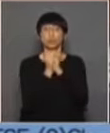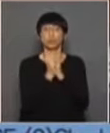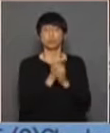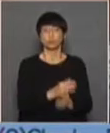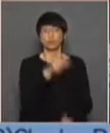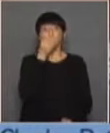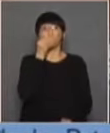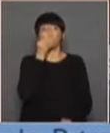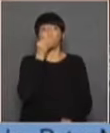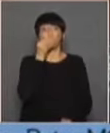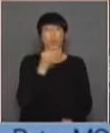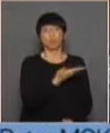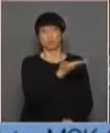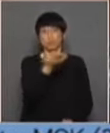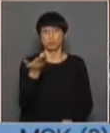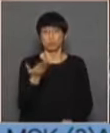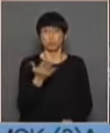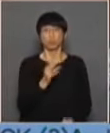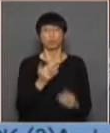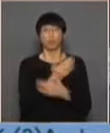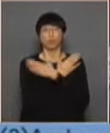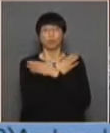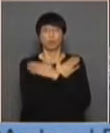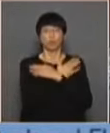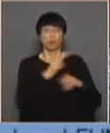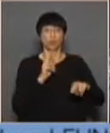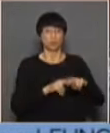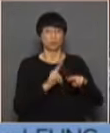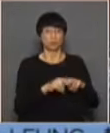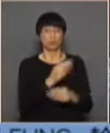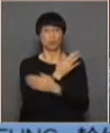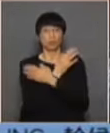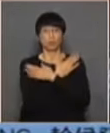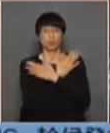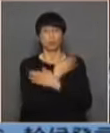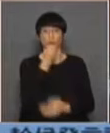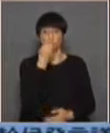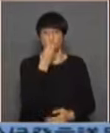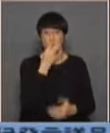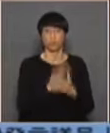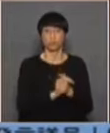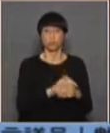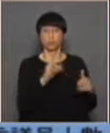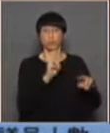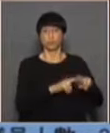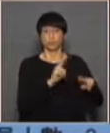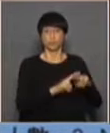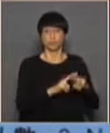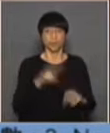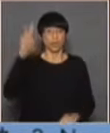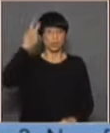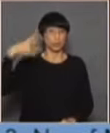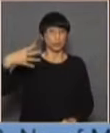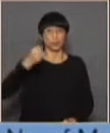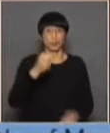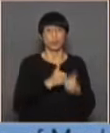大多数、爱国爱港市民的支持，同时配合中共国家主席习近平依法